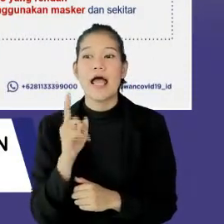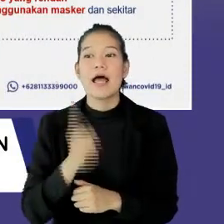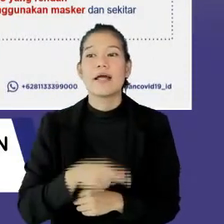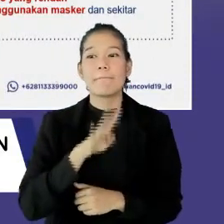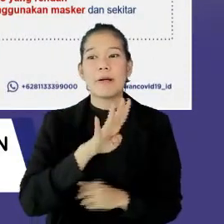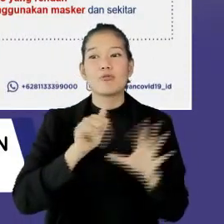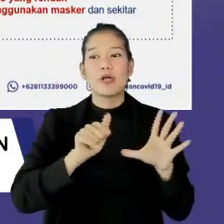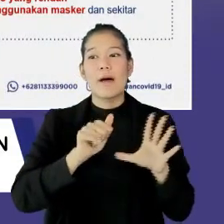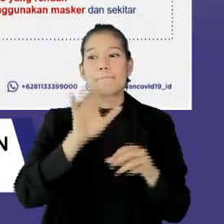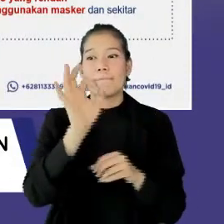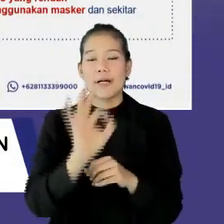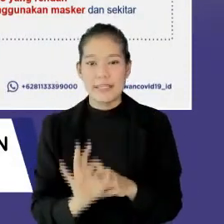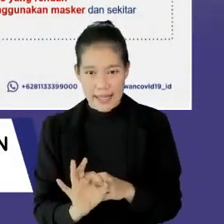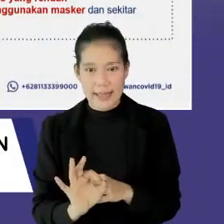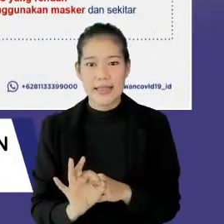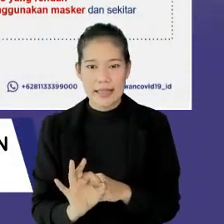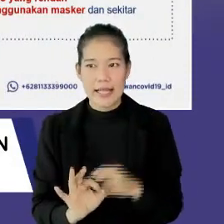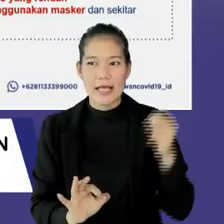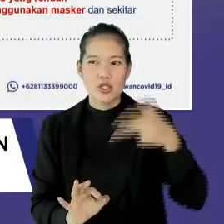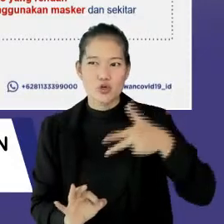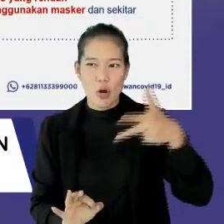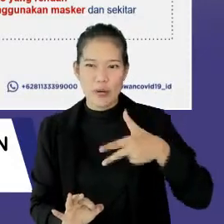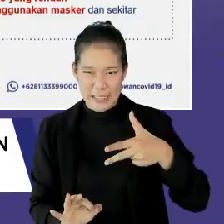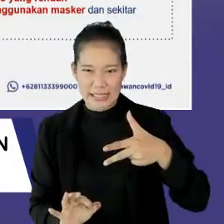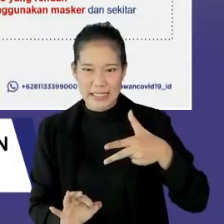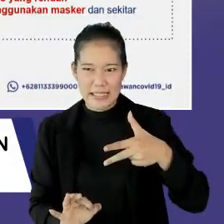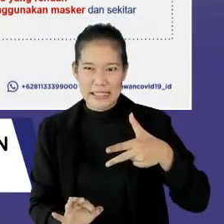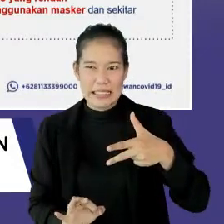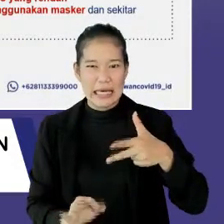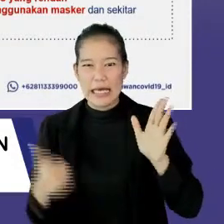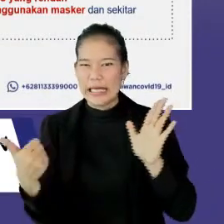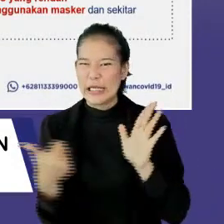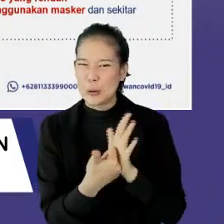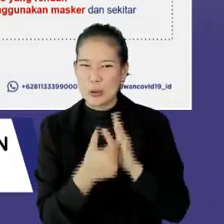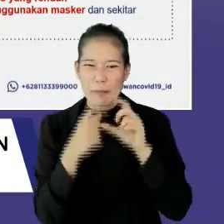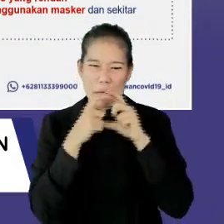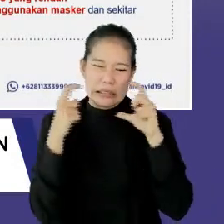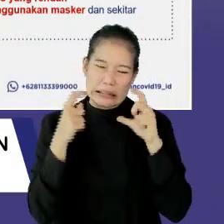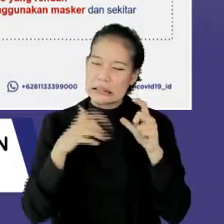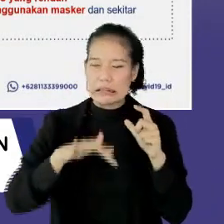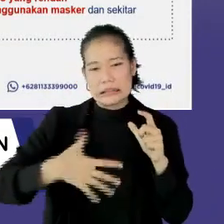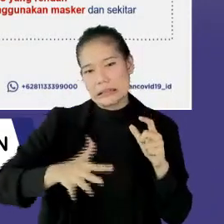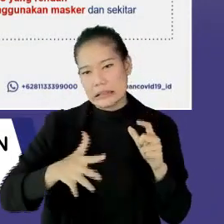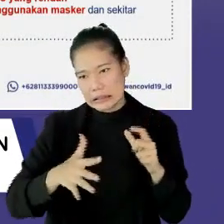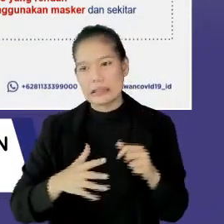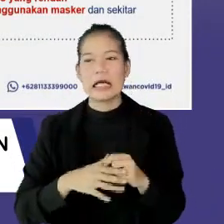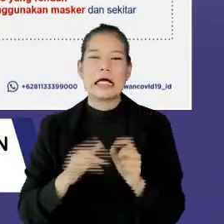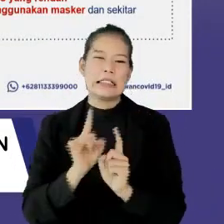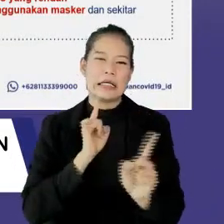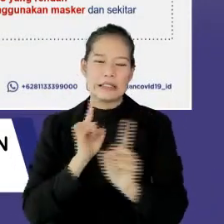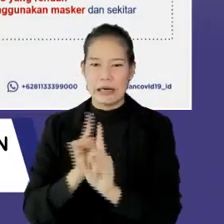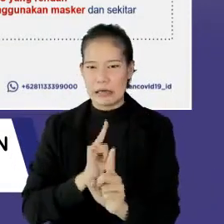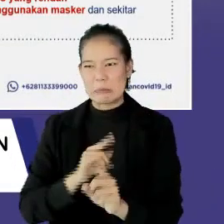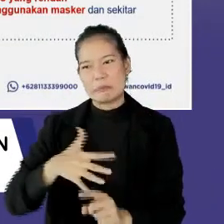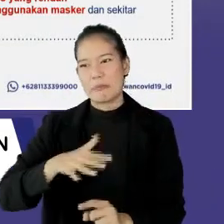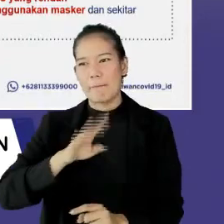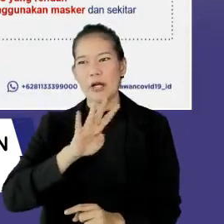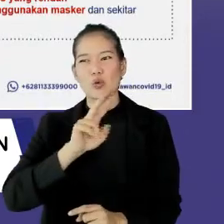sekitar 46% kelurahan dan desa di Pulau Sulawesi ini punya kepatuhan menggunakan masker yang rendah. Jaga jarak juga masih